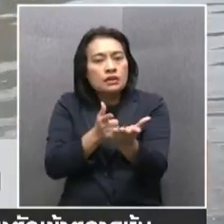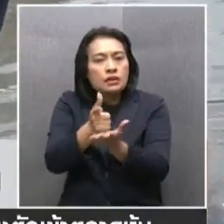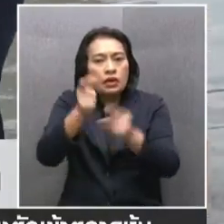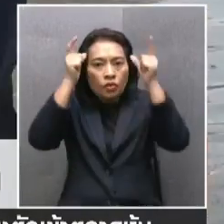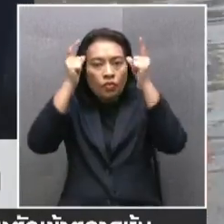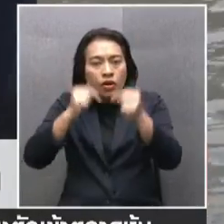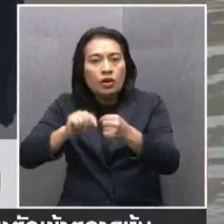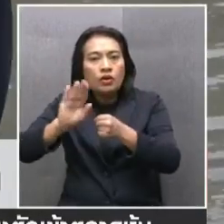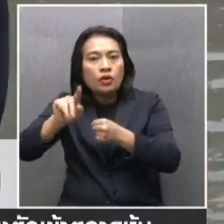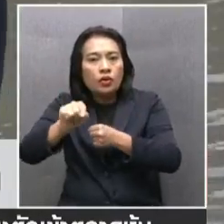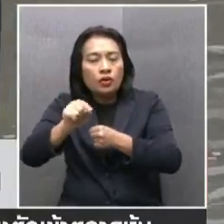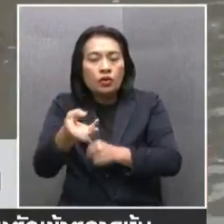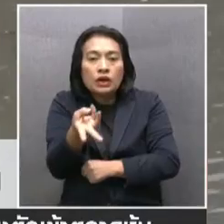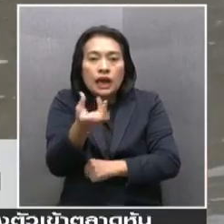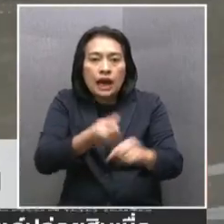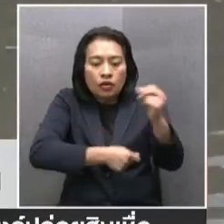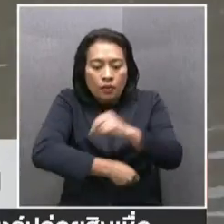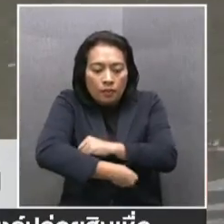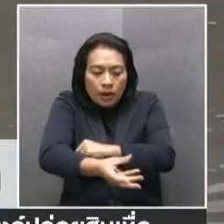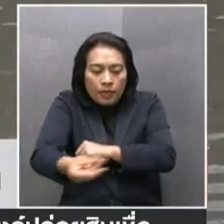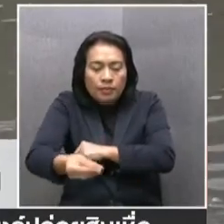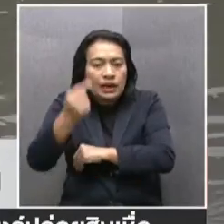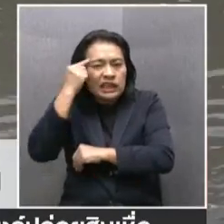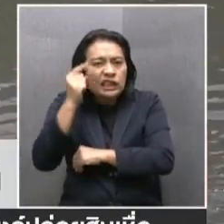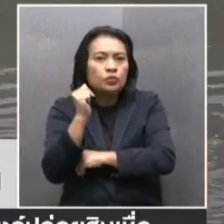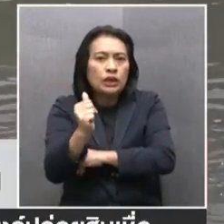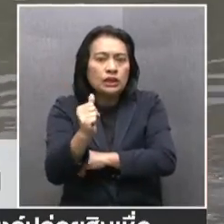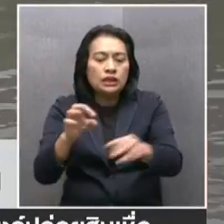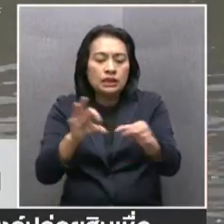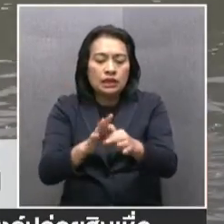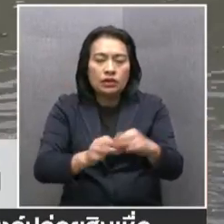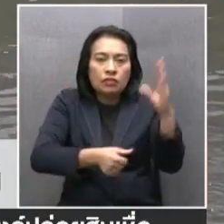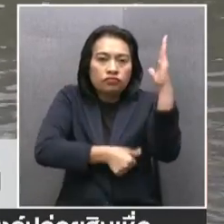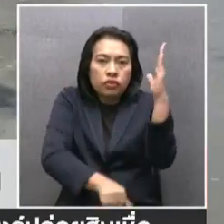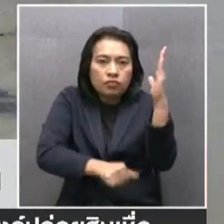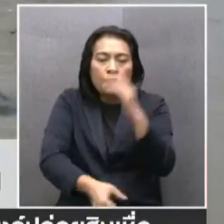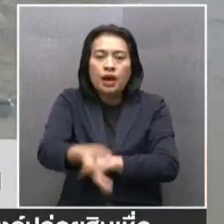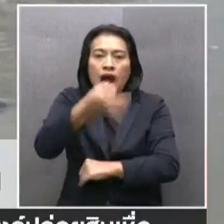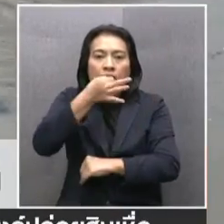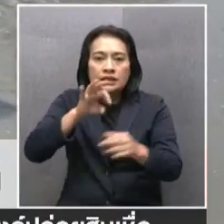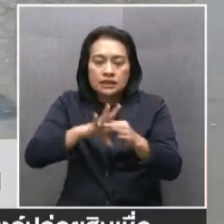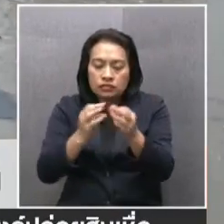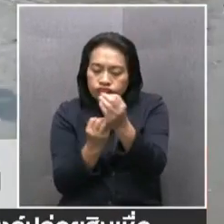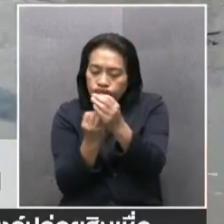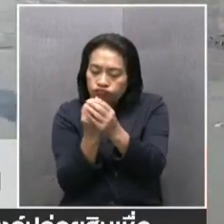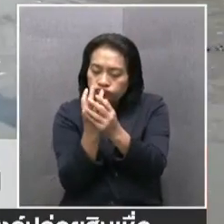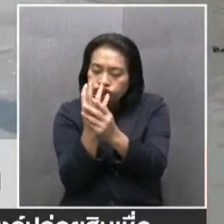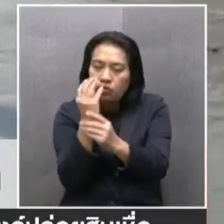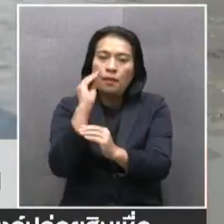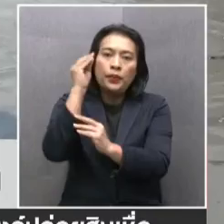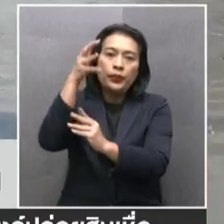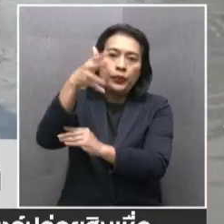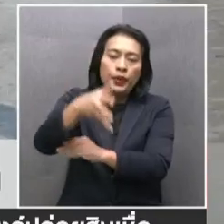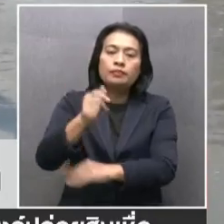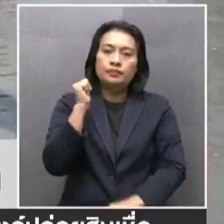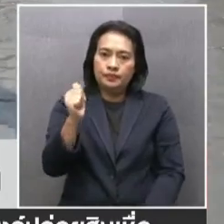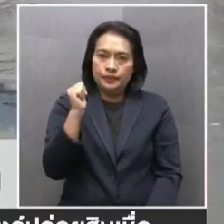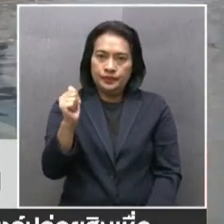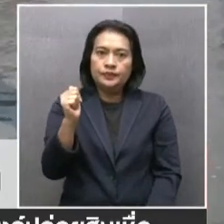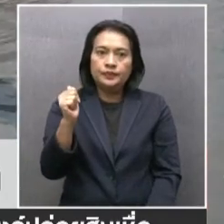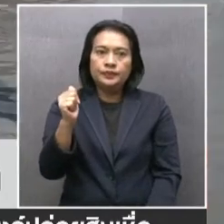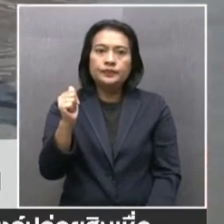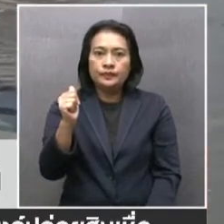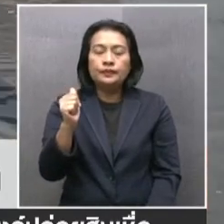ข้าวเพราะเชื่อว่าจะเป็นสิริมงคลต่อการทำนาทำให้ต้นข้าวเจริญงอกงามอุดมสมบูรณ์พร้อมกับยืนยันว่